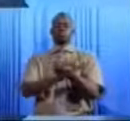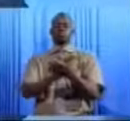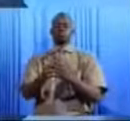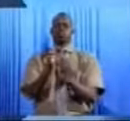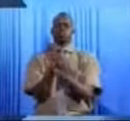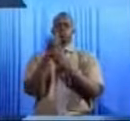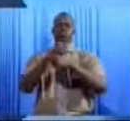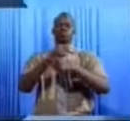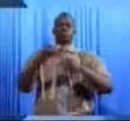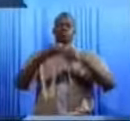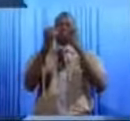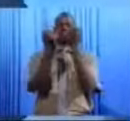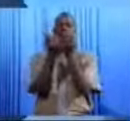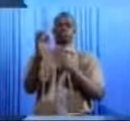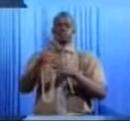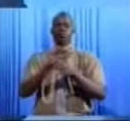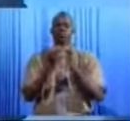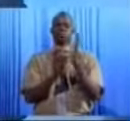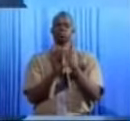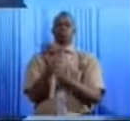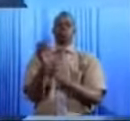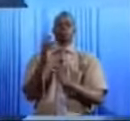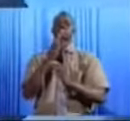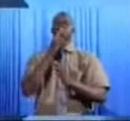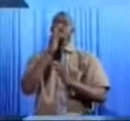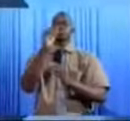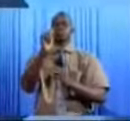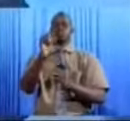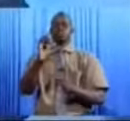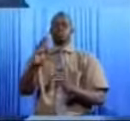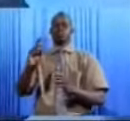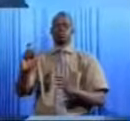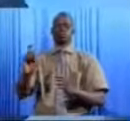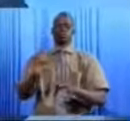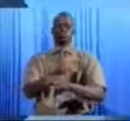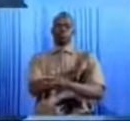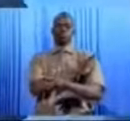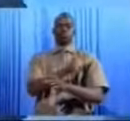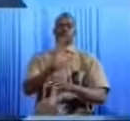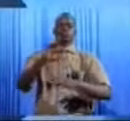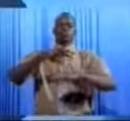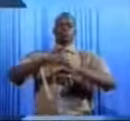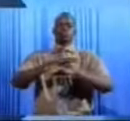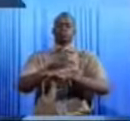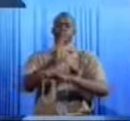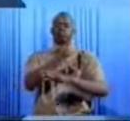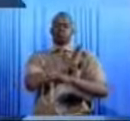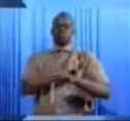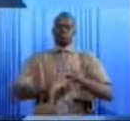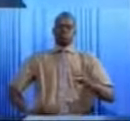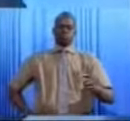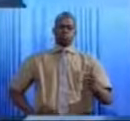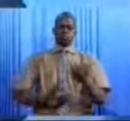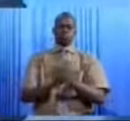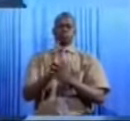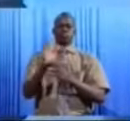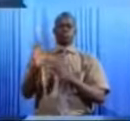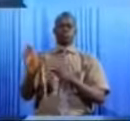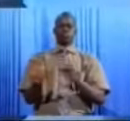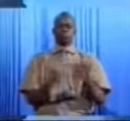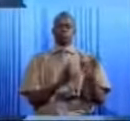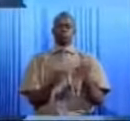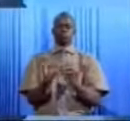formation développement réalité afd et vise à renforcer les sols dans la commune par la réalisation de sites anti